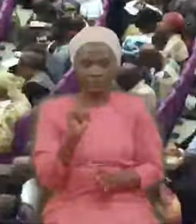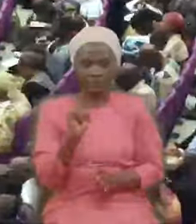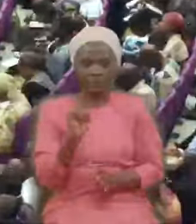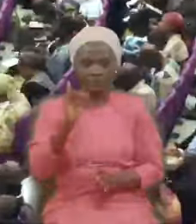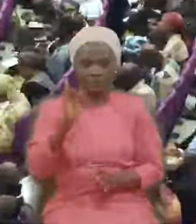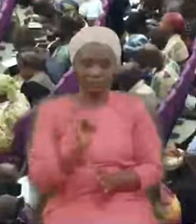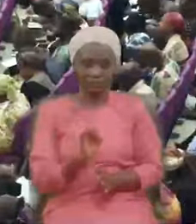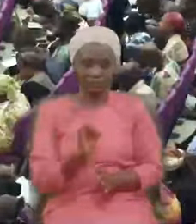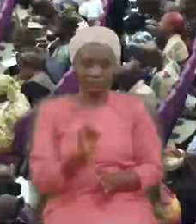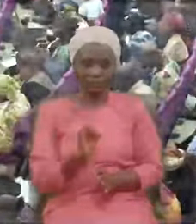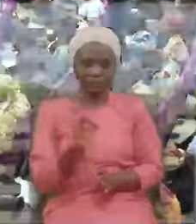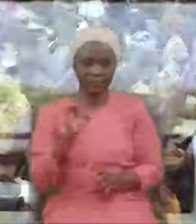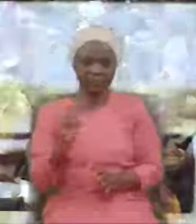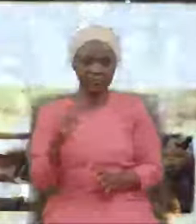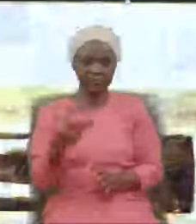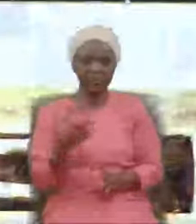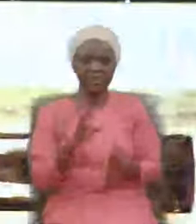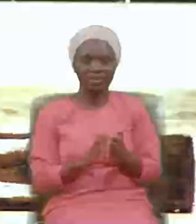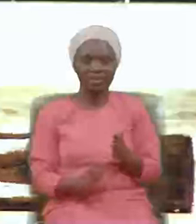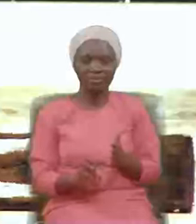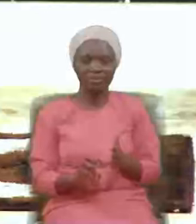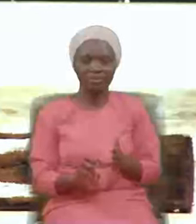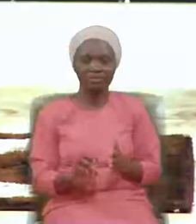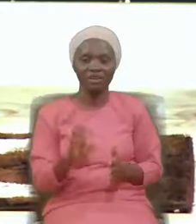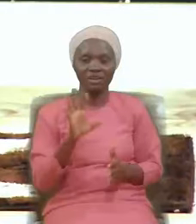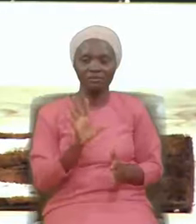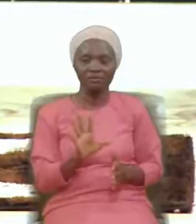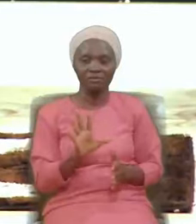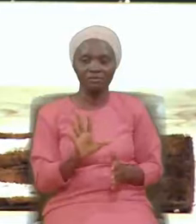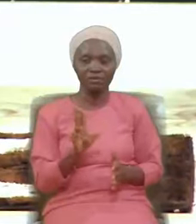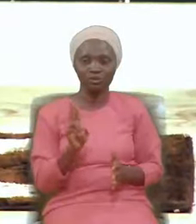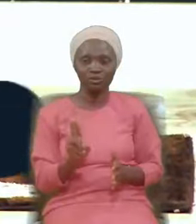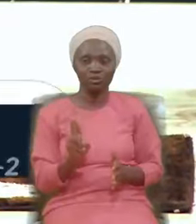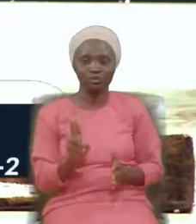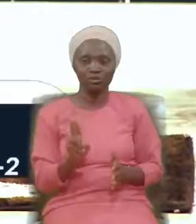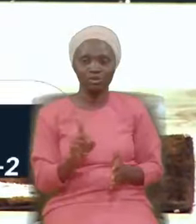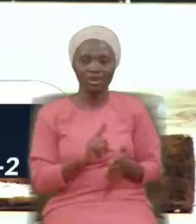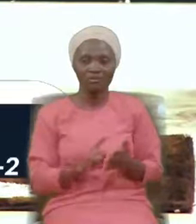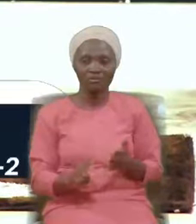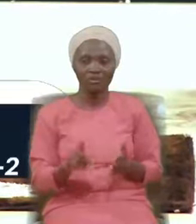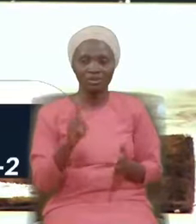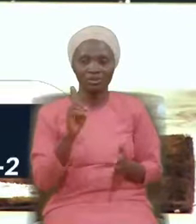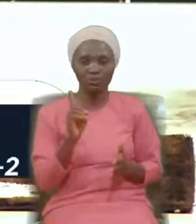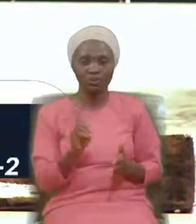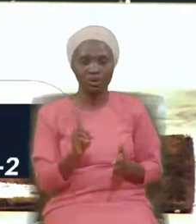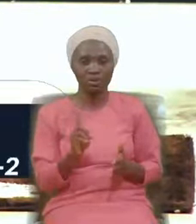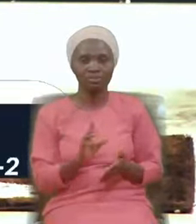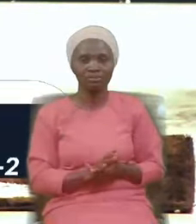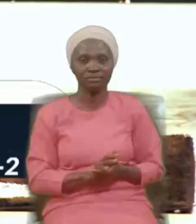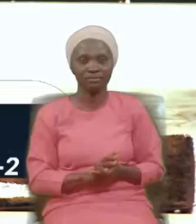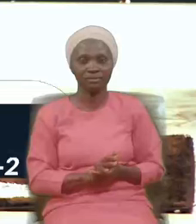Ésaïe au chapitre 52. Ésaïe 52, verset 1. Réveille-toi,